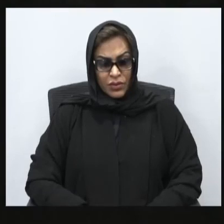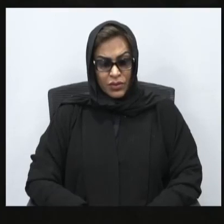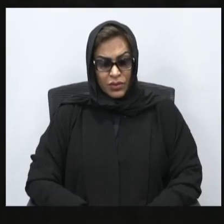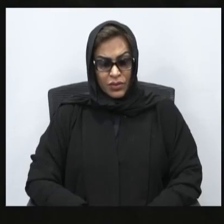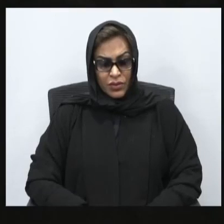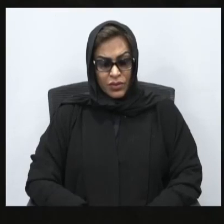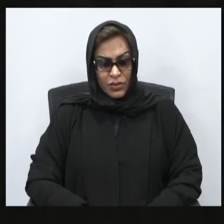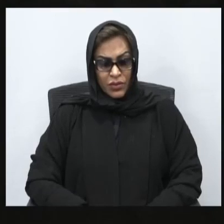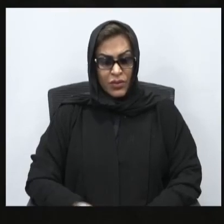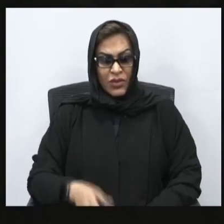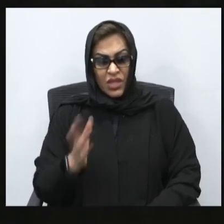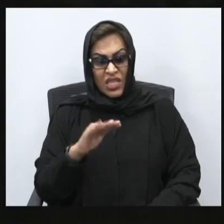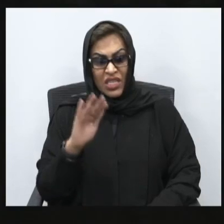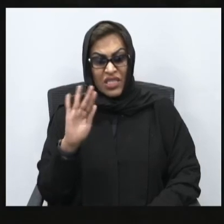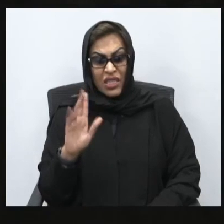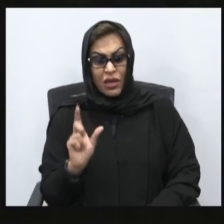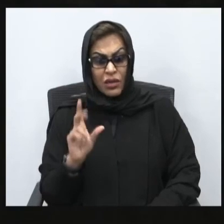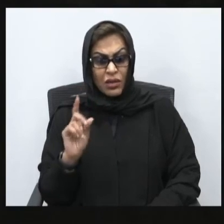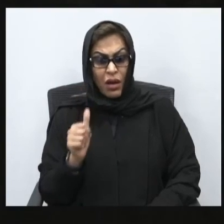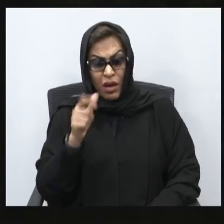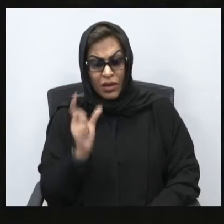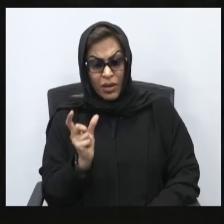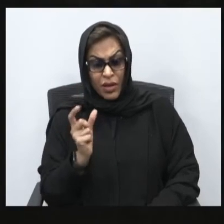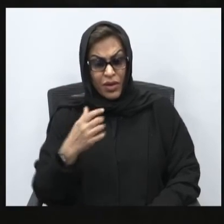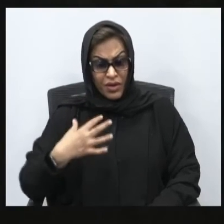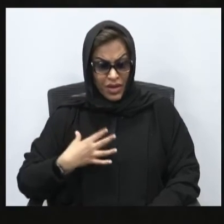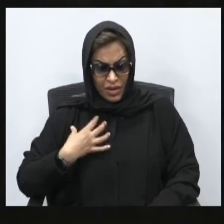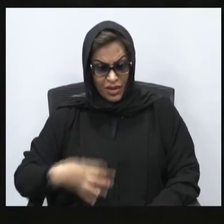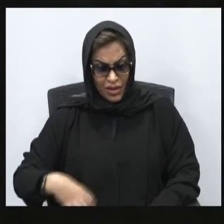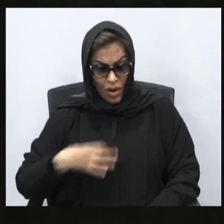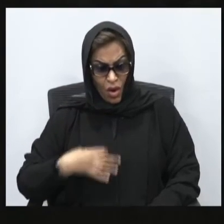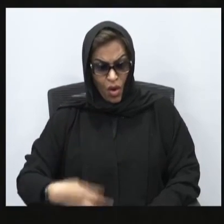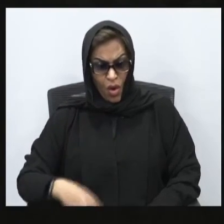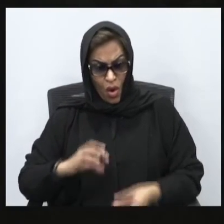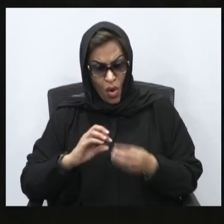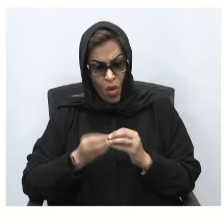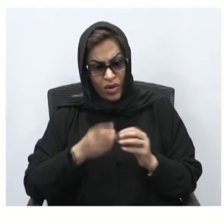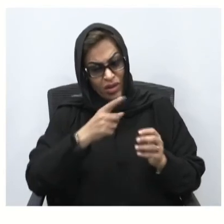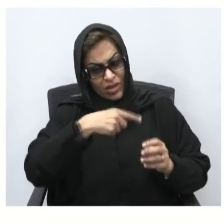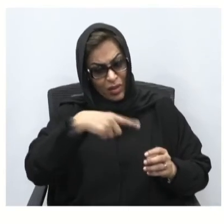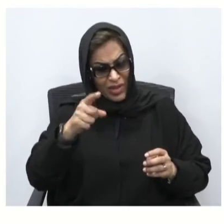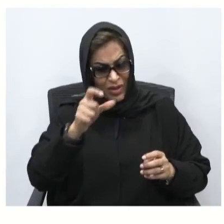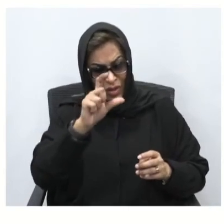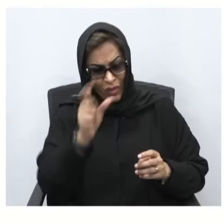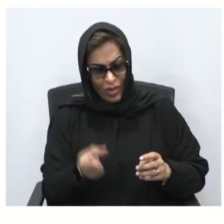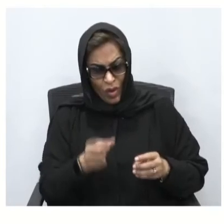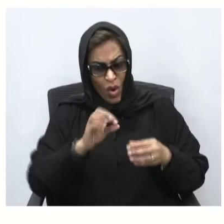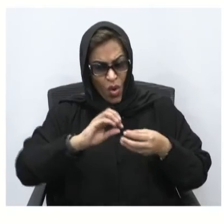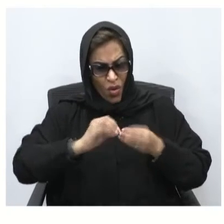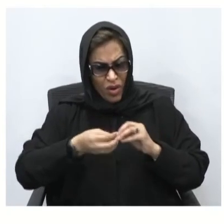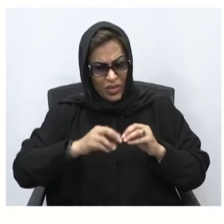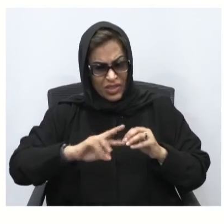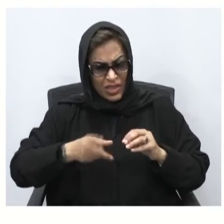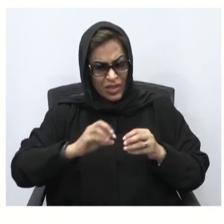الهواء رابعا سرطان الرئه لاحظوا هذه رئه طبيعيه وهذه مسرطنه